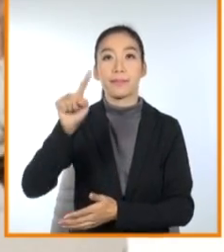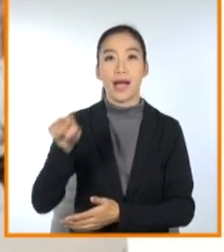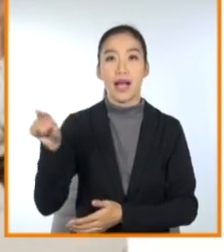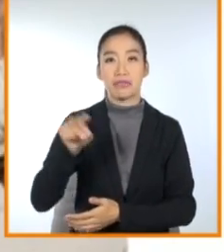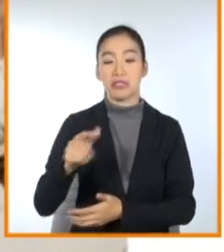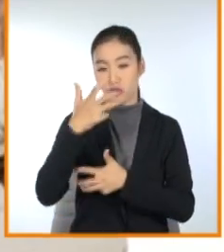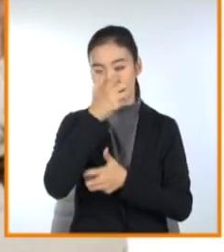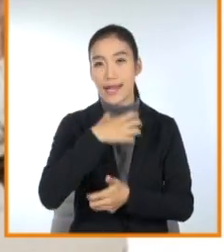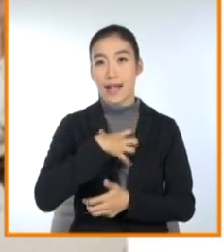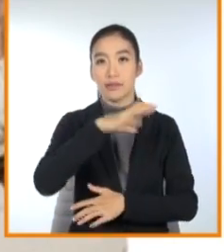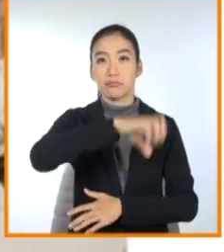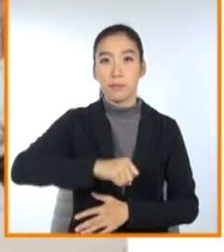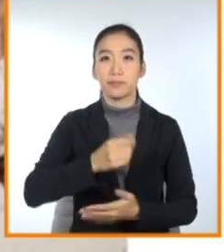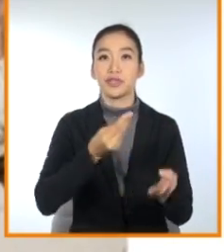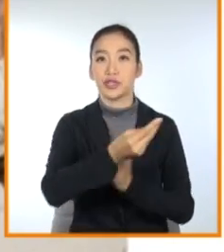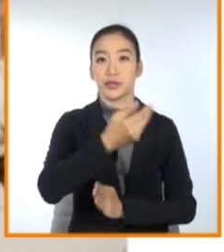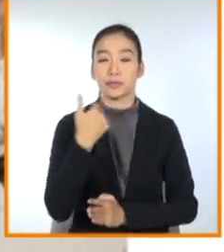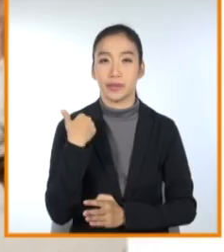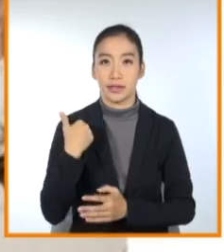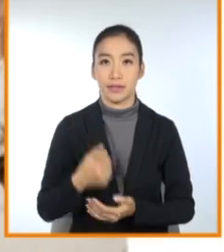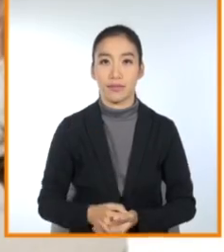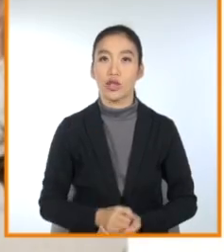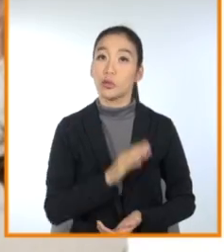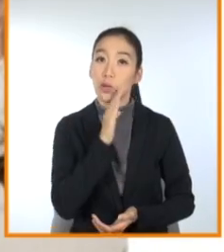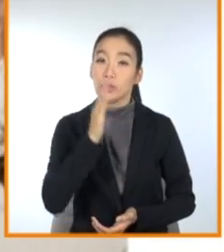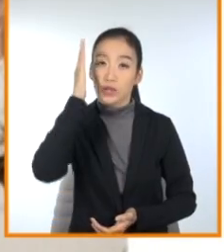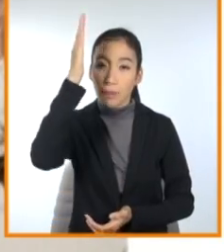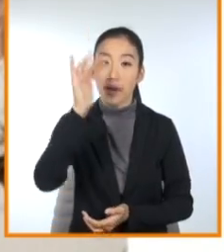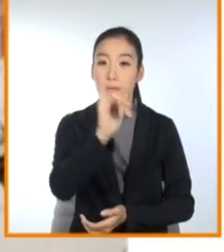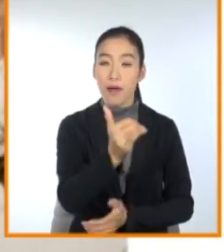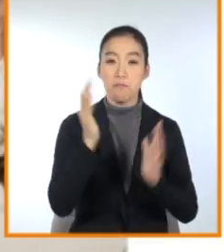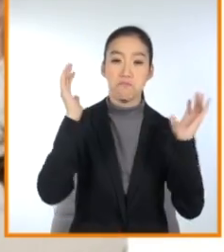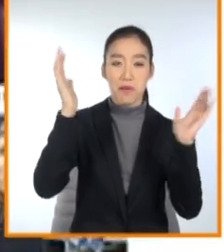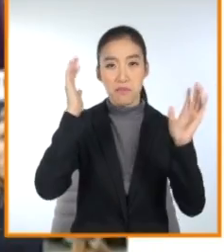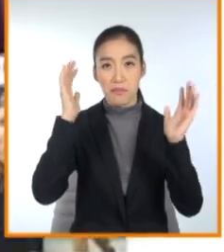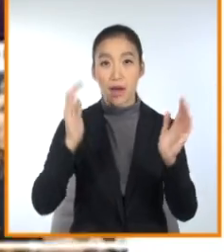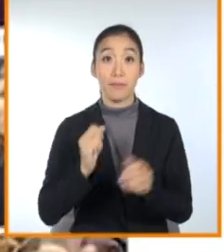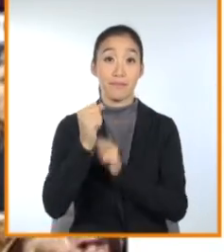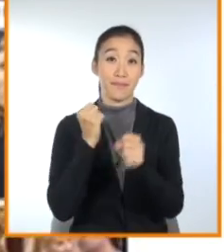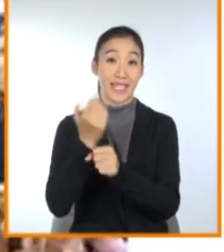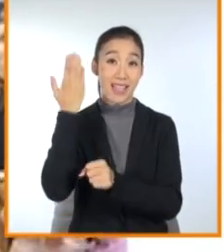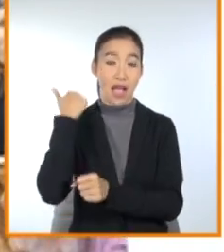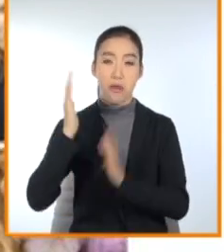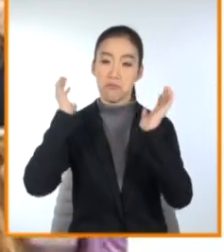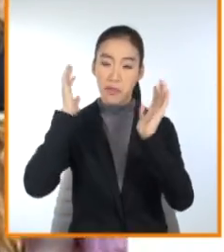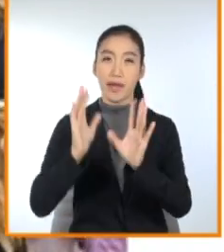ทอร์เน็ตของ Yahooเพื่อหวังจะเพิ่มรายได้โฆษณาออนไลน์ซึ่งในปีที่แล้วอยู่ที่73ล้านปอ